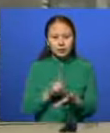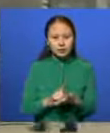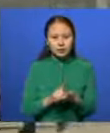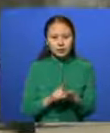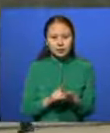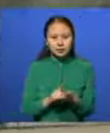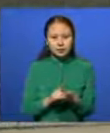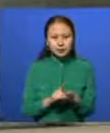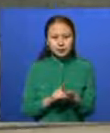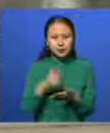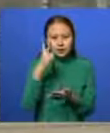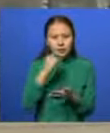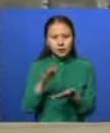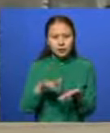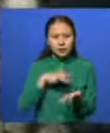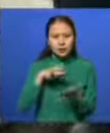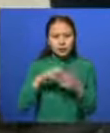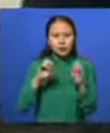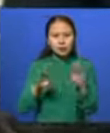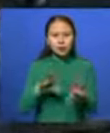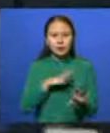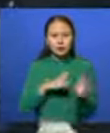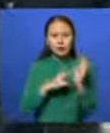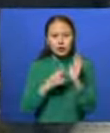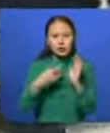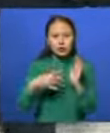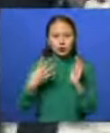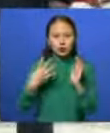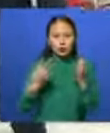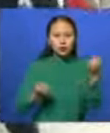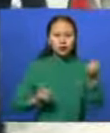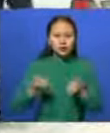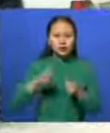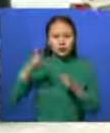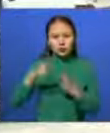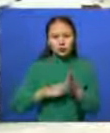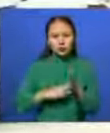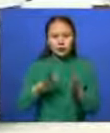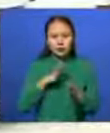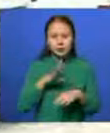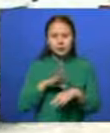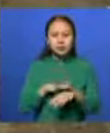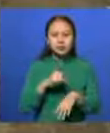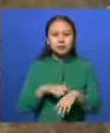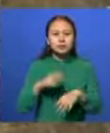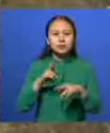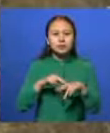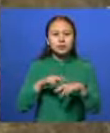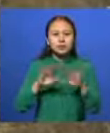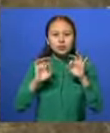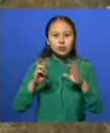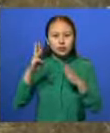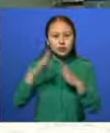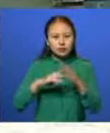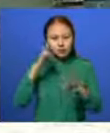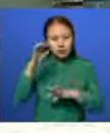міндетті. Екі күн ішінде қалада жарығын жақпай жүргені үшін 724 жүргізушіге айыппұл салынды. Полицейлердің айтуынша,